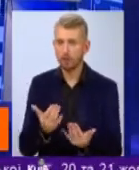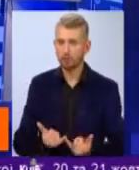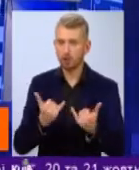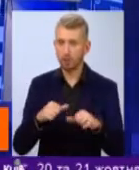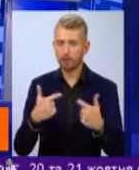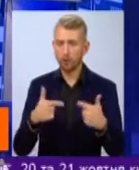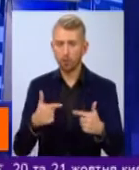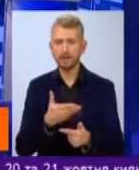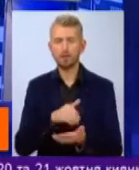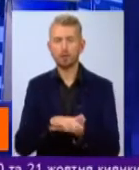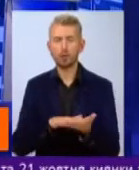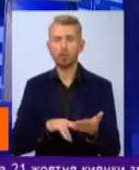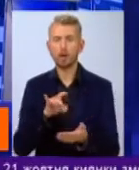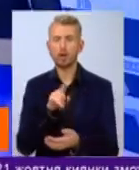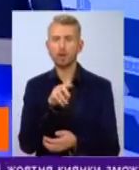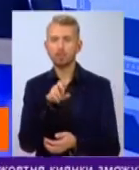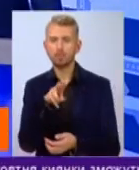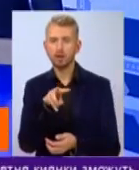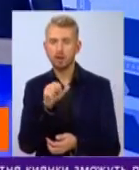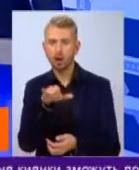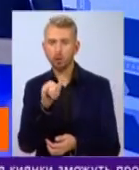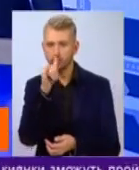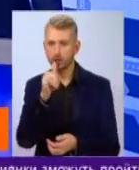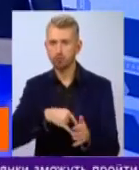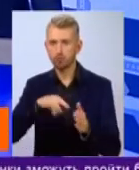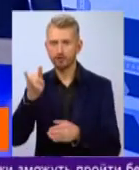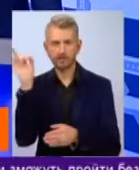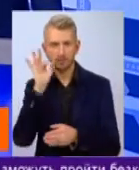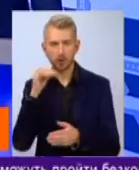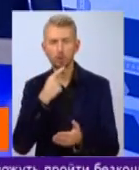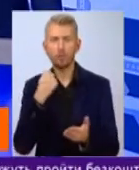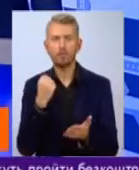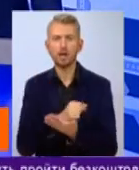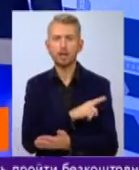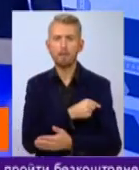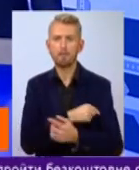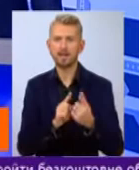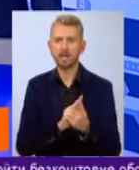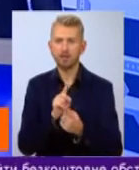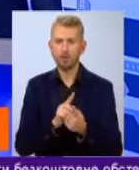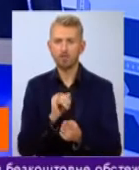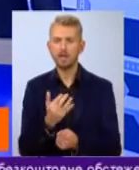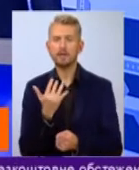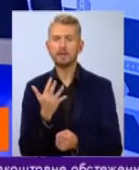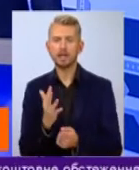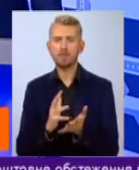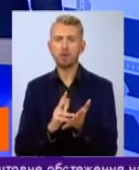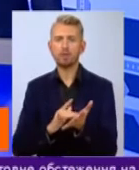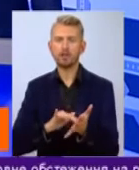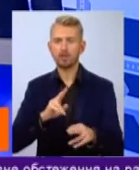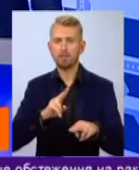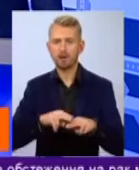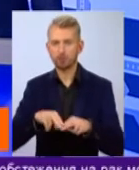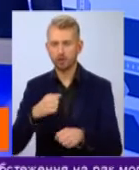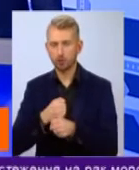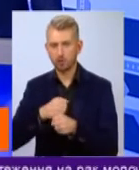Ну, ми продовжуємо. Розенблату не дали полетіти до Німеччини. Ухвалена медреформа та скільки біометричних паспортів